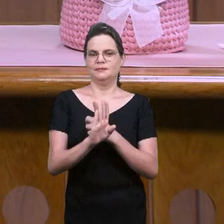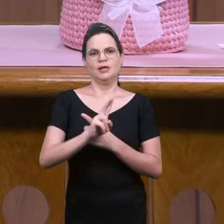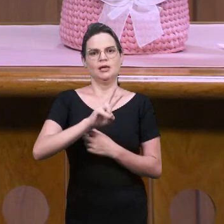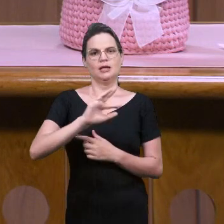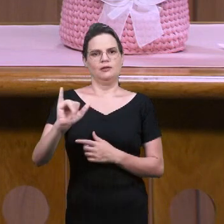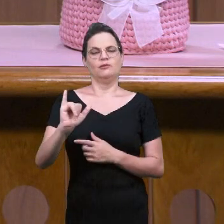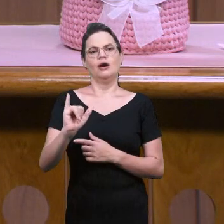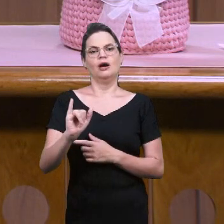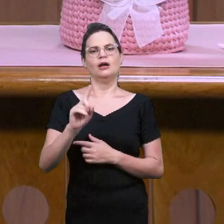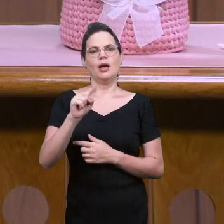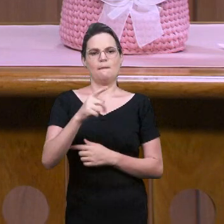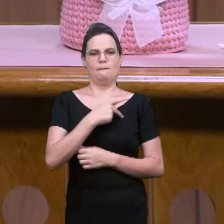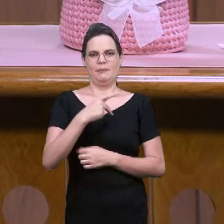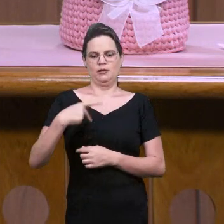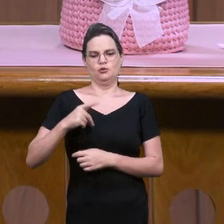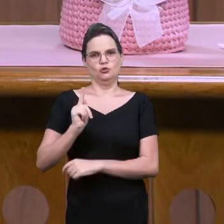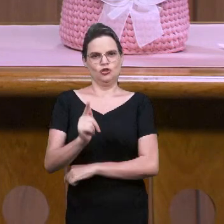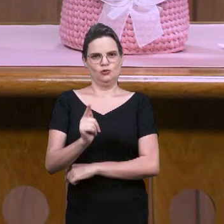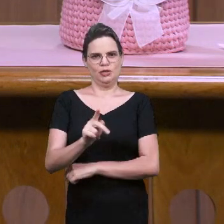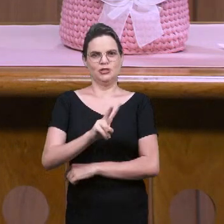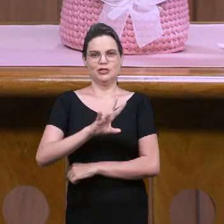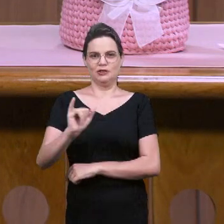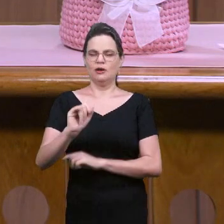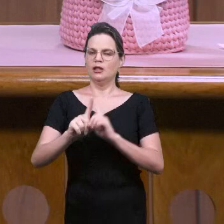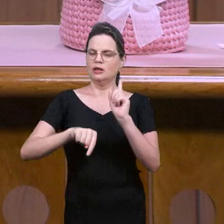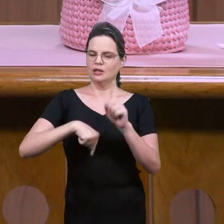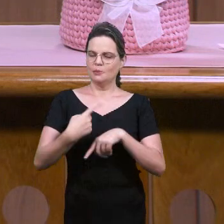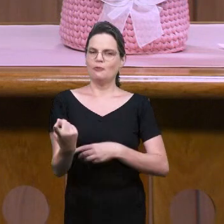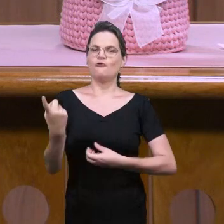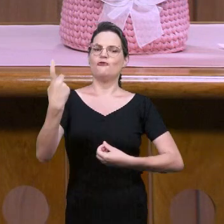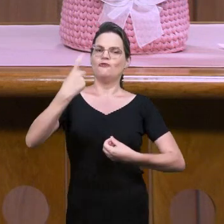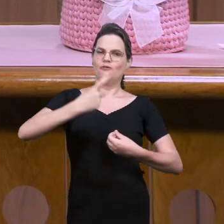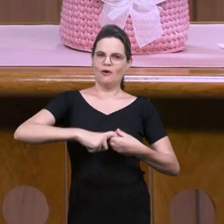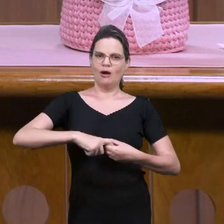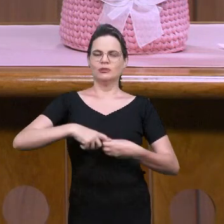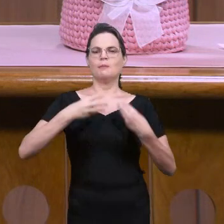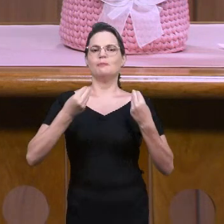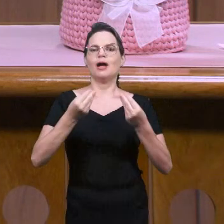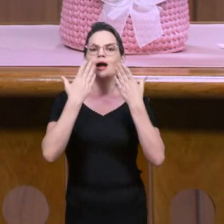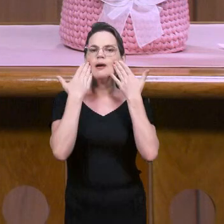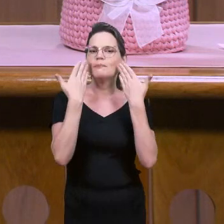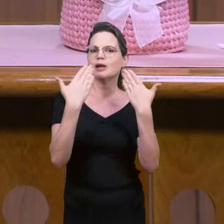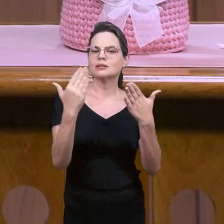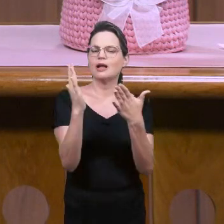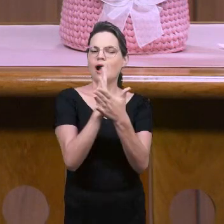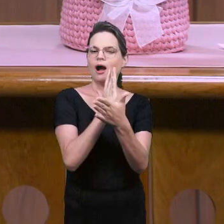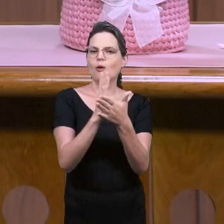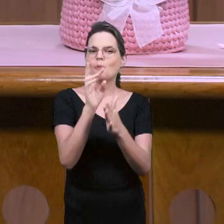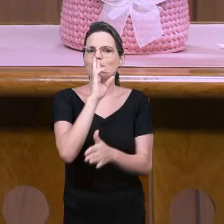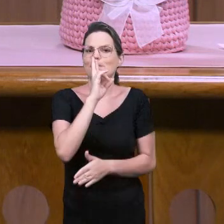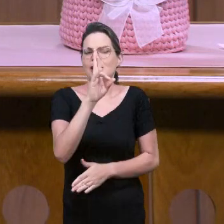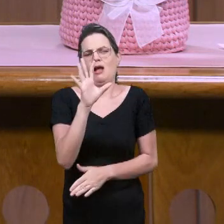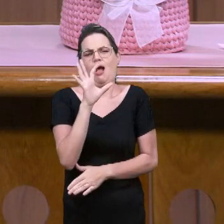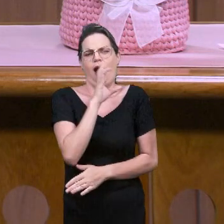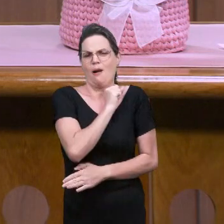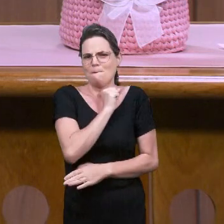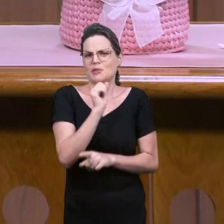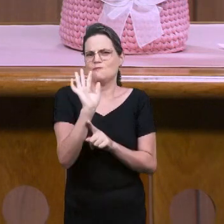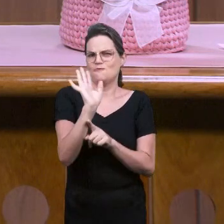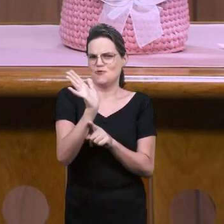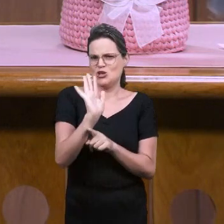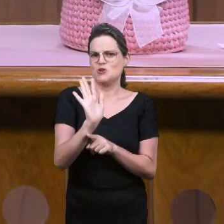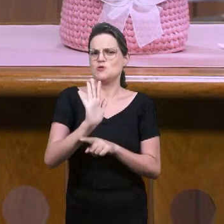qui sera transmis par le pasteur José Tigueiros. Et juste après, nous allons revenir pour présenter quelques réponses rapides des